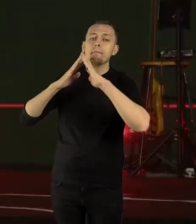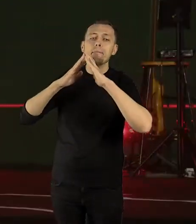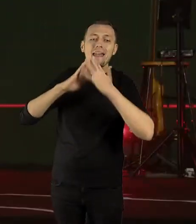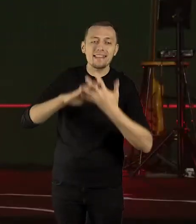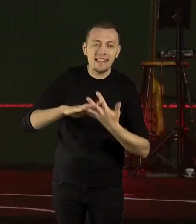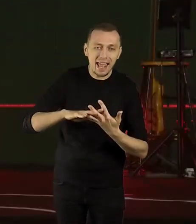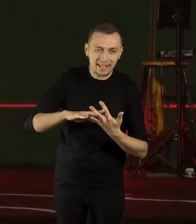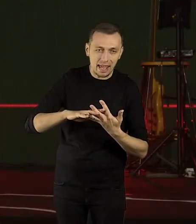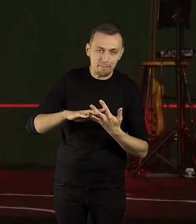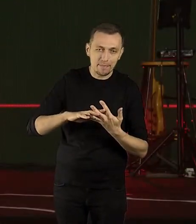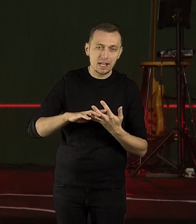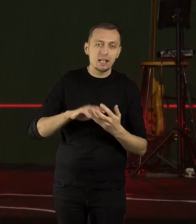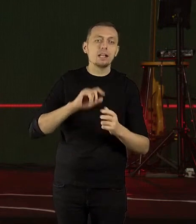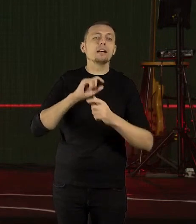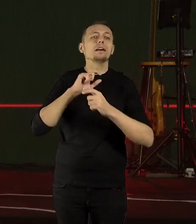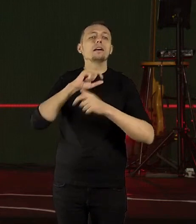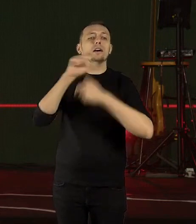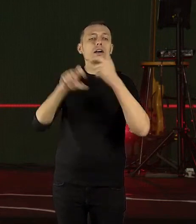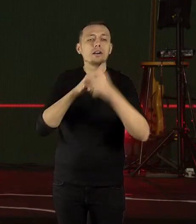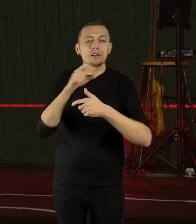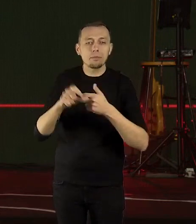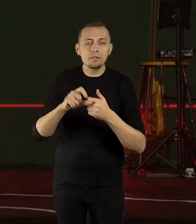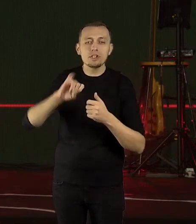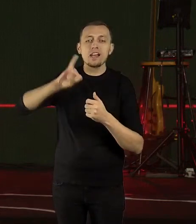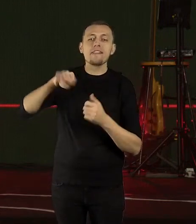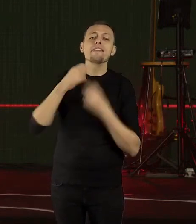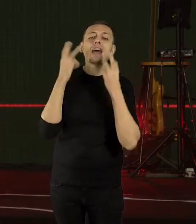Bóg zaczął w Betlejem rewolucję duchową,